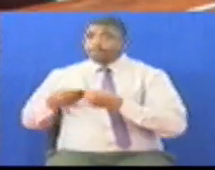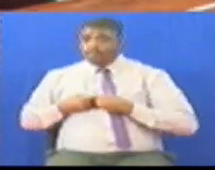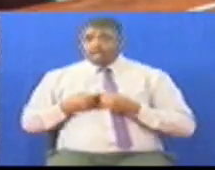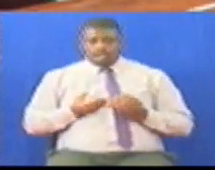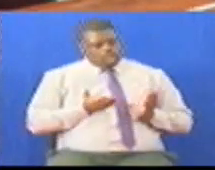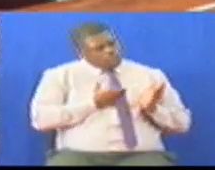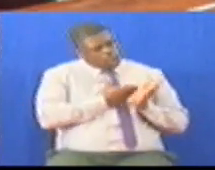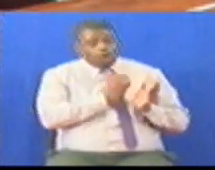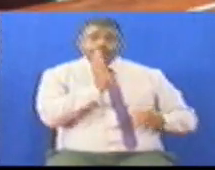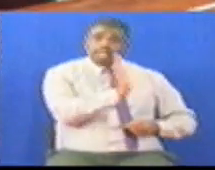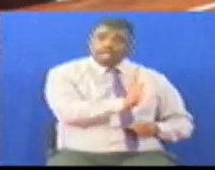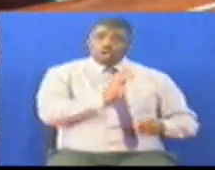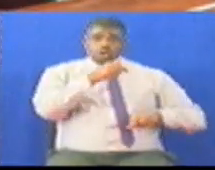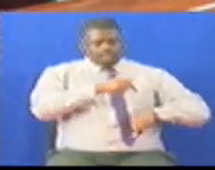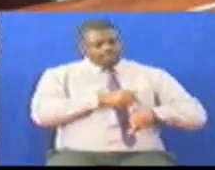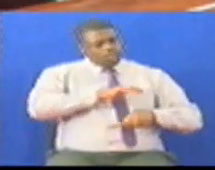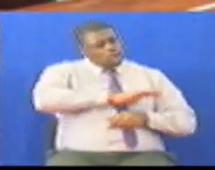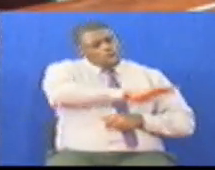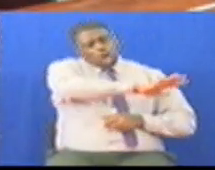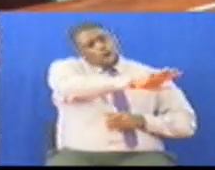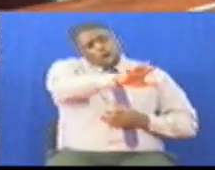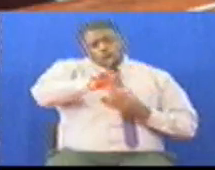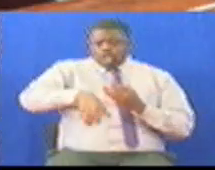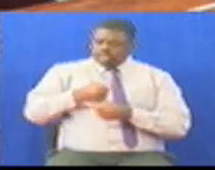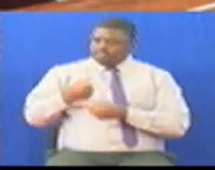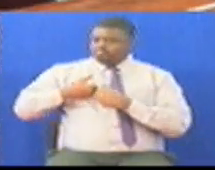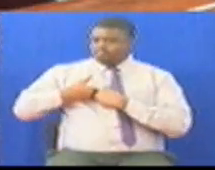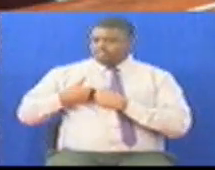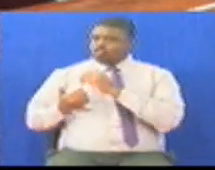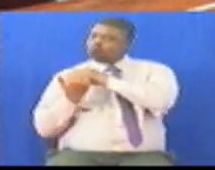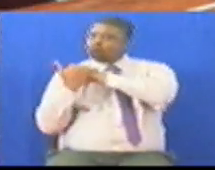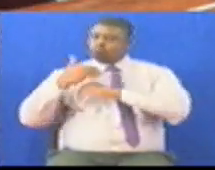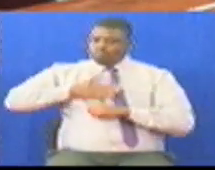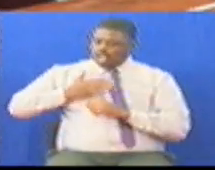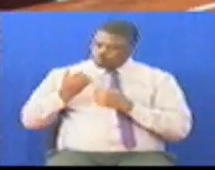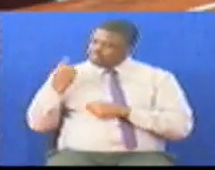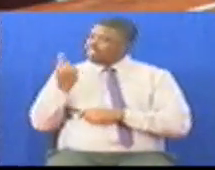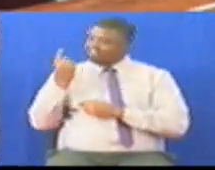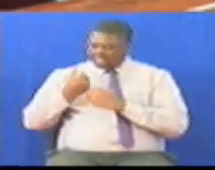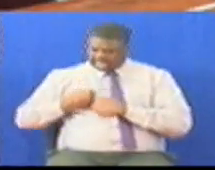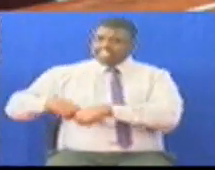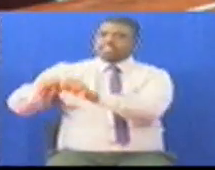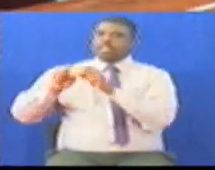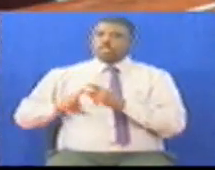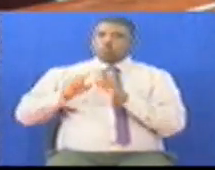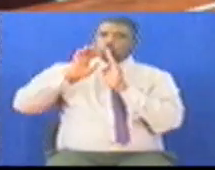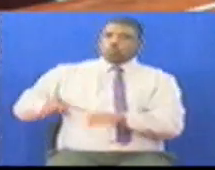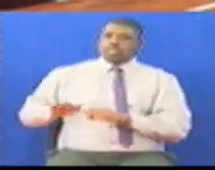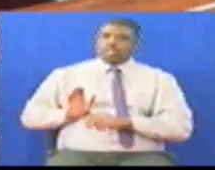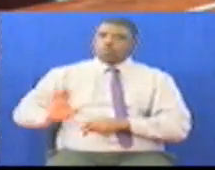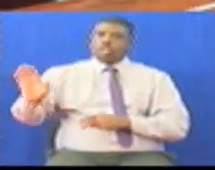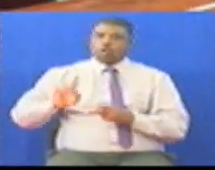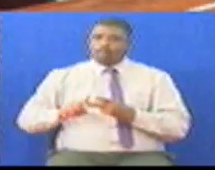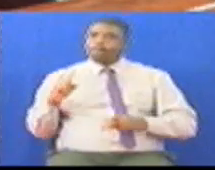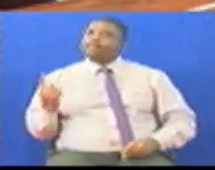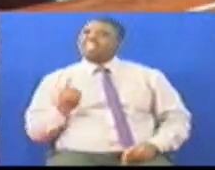yao wakati wote ninapoendelea kutekeleza majukumu ya kitaifa na kuwaacha wao wakiwa peke